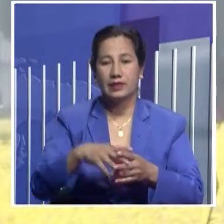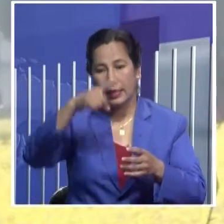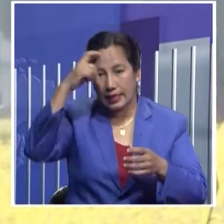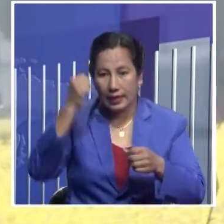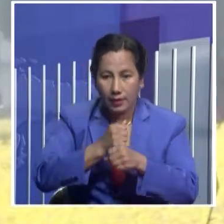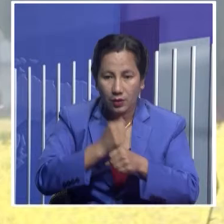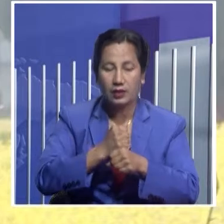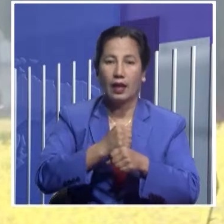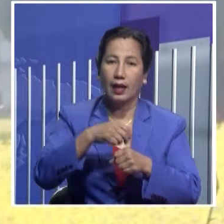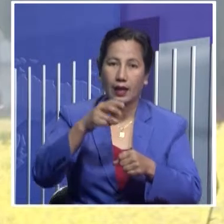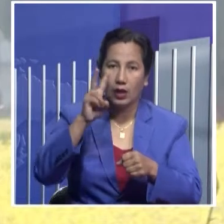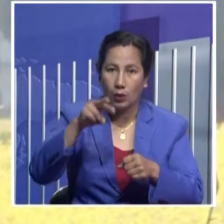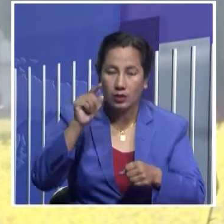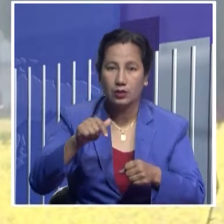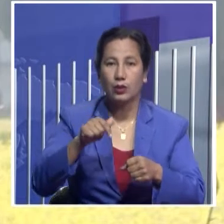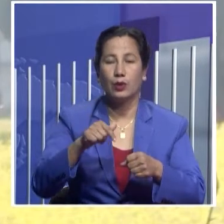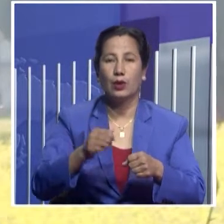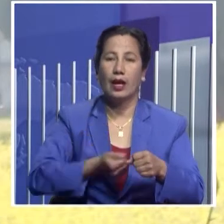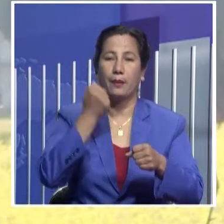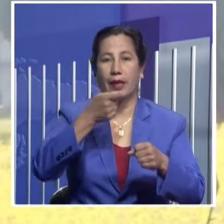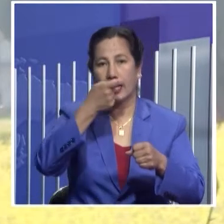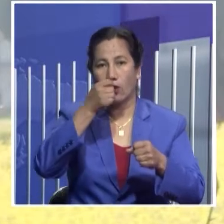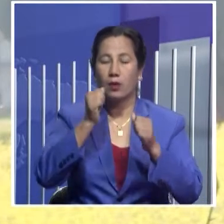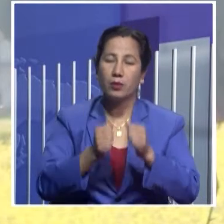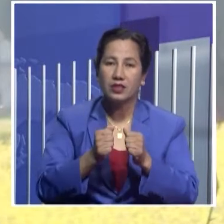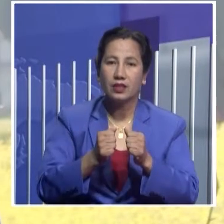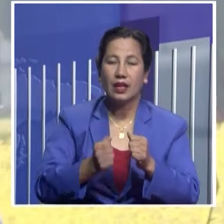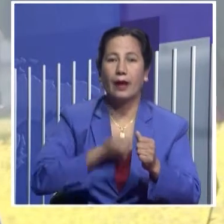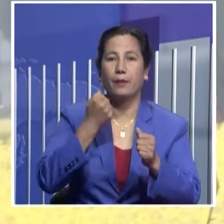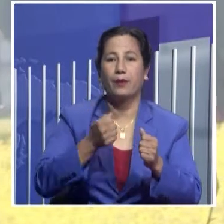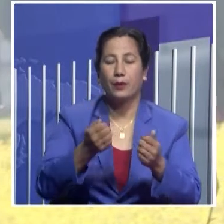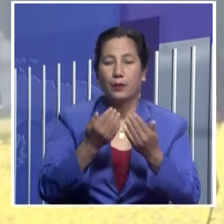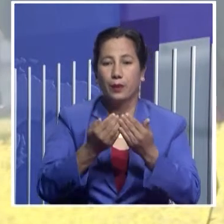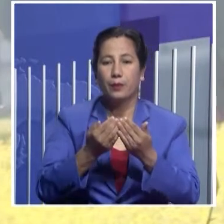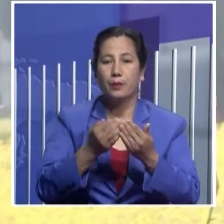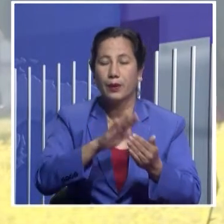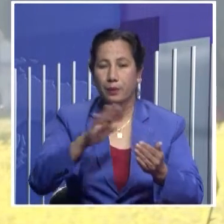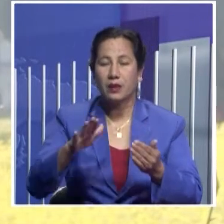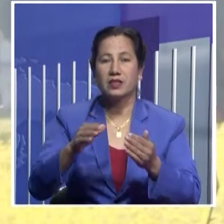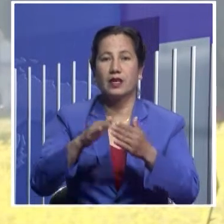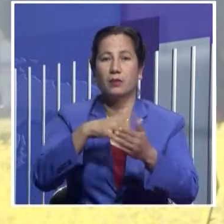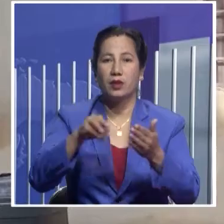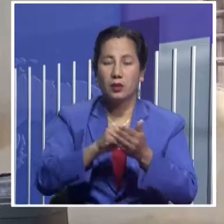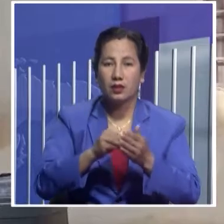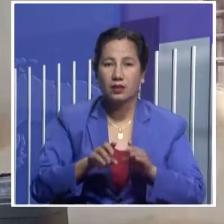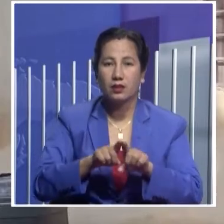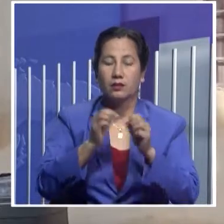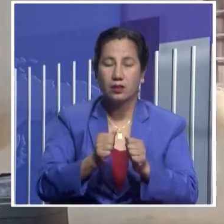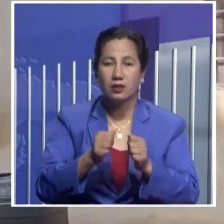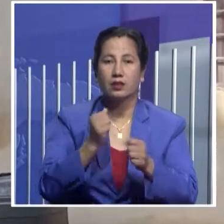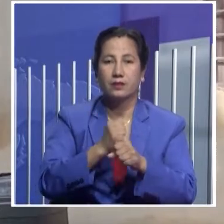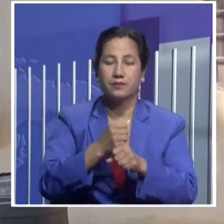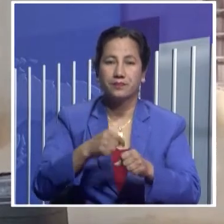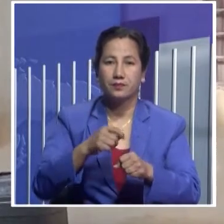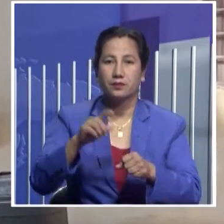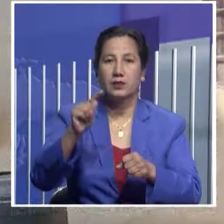जाने अवस्था जुन थियो त्यो चाहिँ रोकिएको छ। अहिले चाहिँ आफ्नै गाउँ ठाउँ बसेर आफ्नो बालबच्चा आफ्नो परिवारसँग बसेर चाहिँ काम गरिरहनु भएको छ। कमैया बस्दा